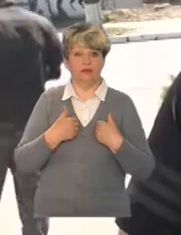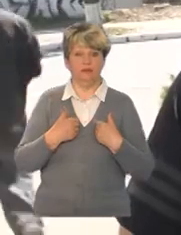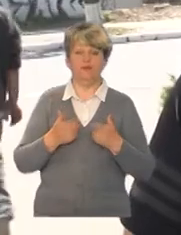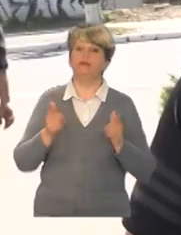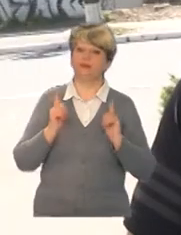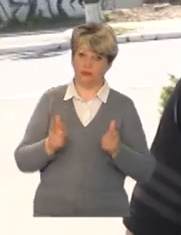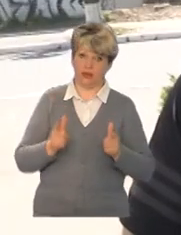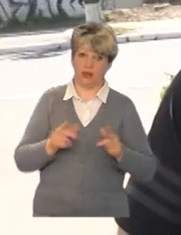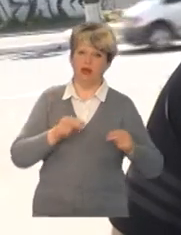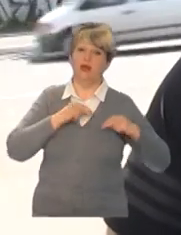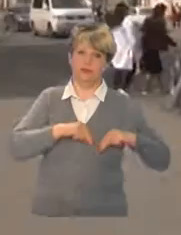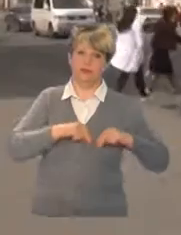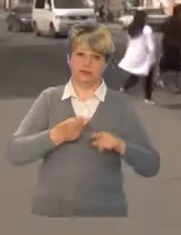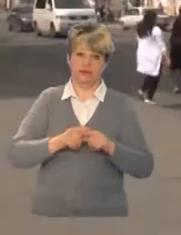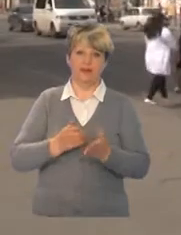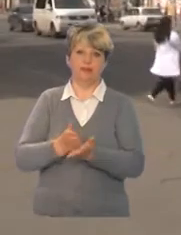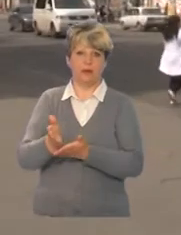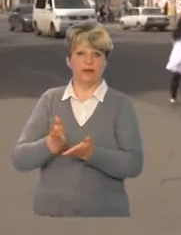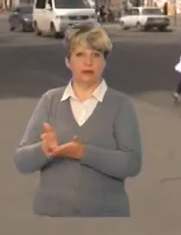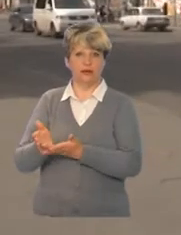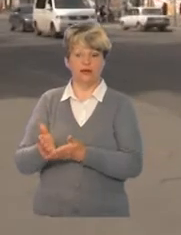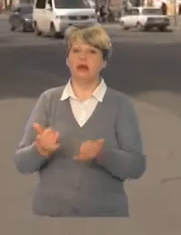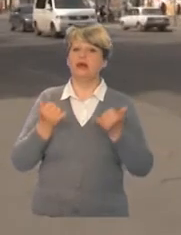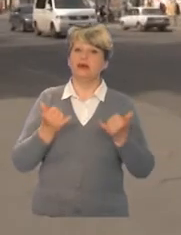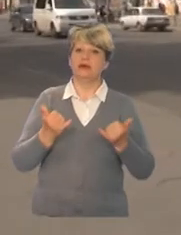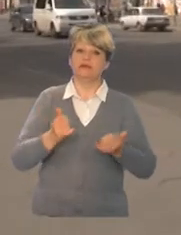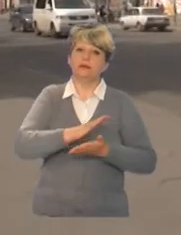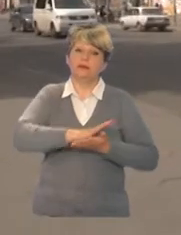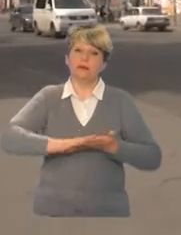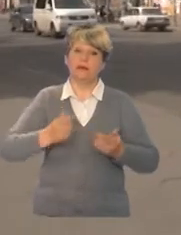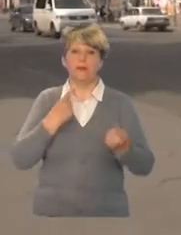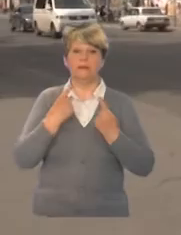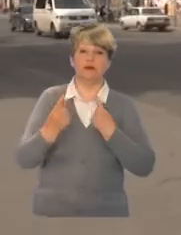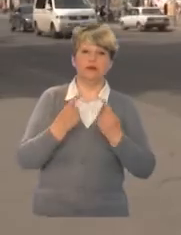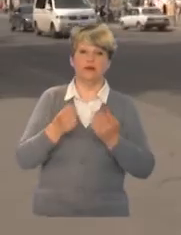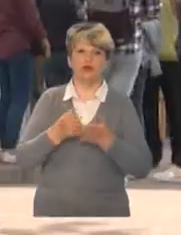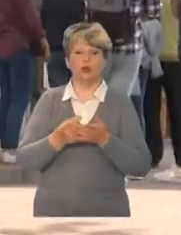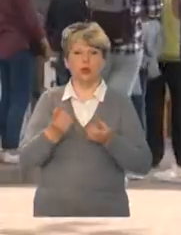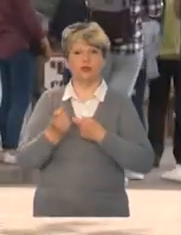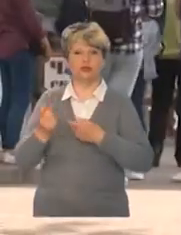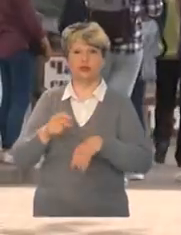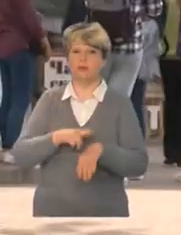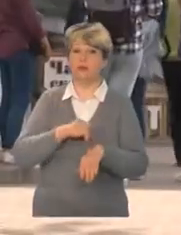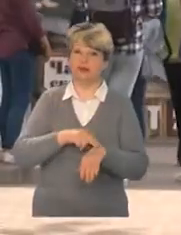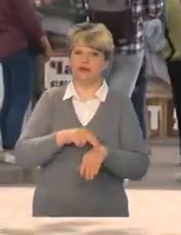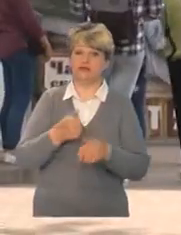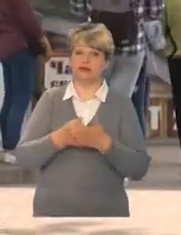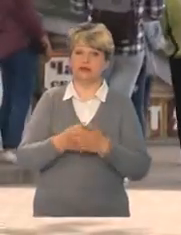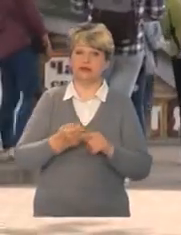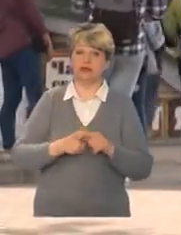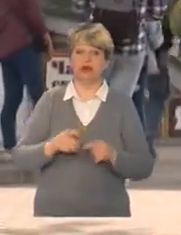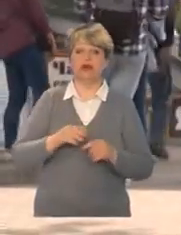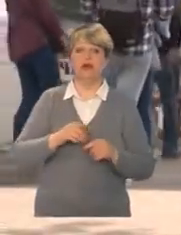йдемо, працюємо в цьому напрямку. Нині тривають перемовини стосовно долучення правоохоронців до СМС-сервісу.